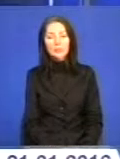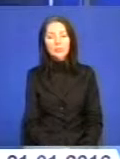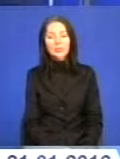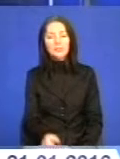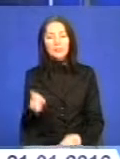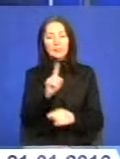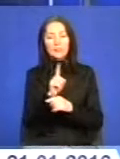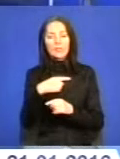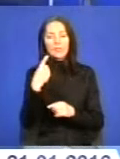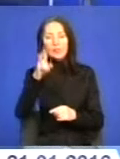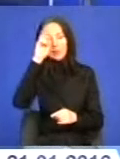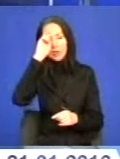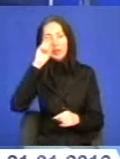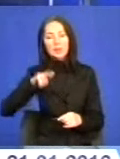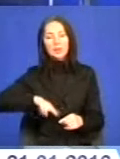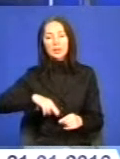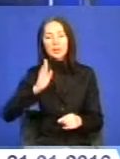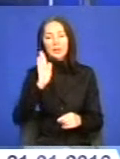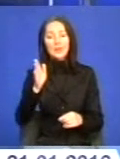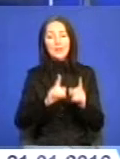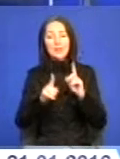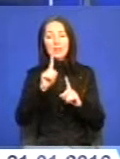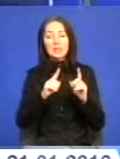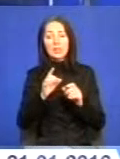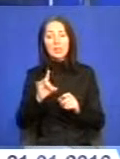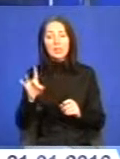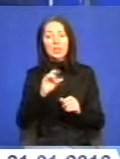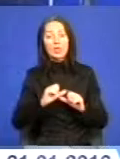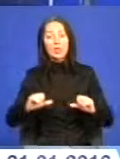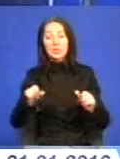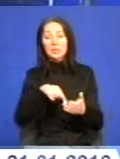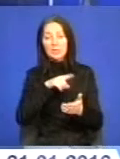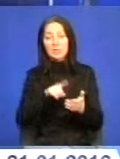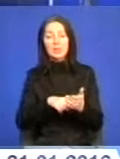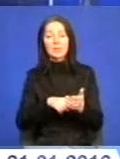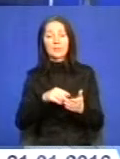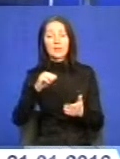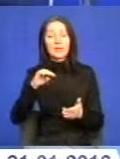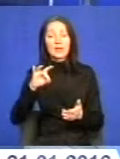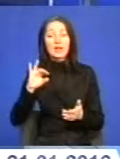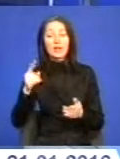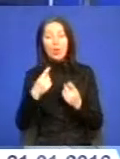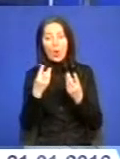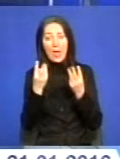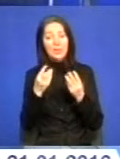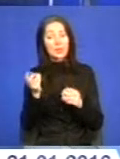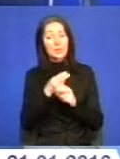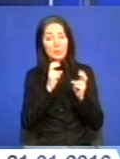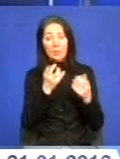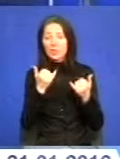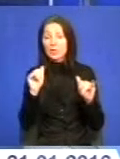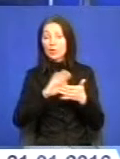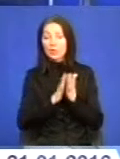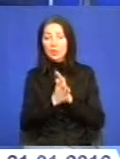У Тернопільській обласній адміністрації відбулося засідання регіональної комісії з питань техногенно-екологічної безпеки та надзвичайних ситуацій.